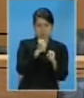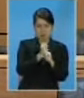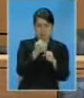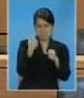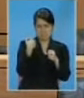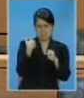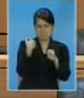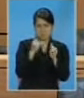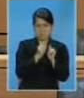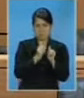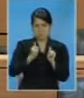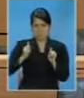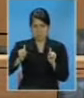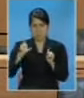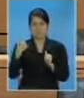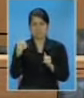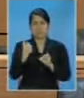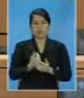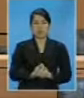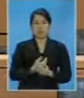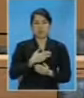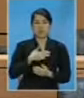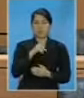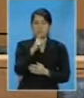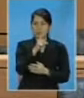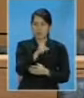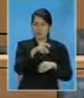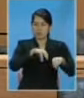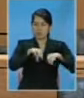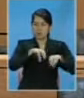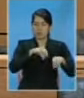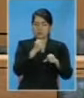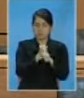ผมถามว่าท่านได้ดำเนินการเรื่องนี้หรือไม่อย่